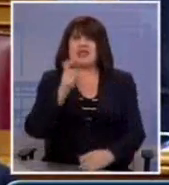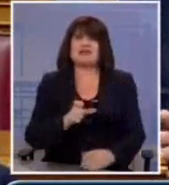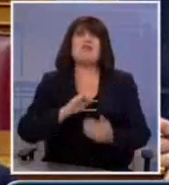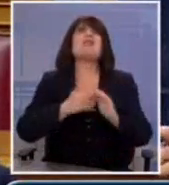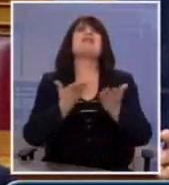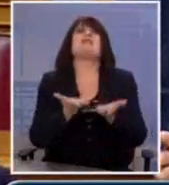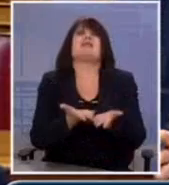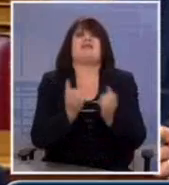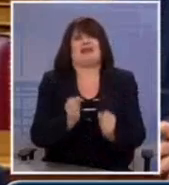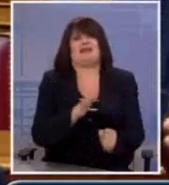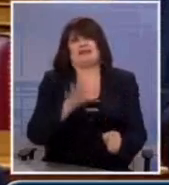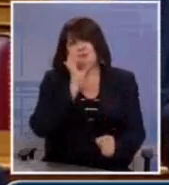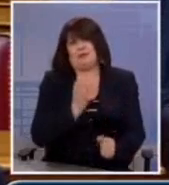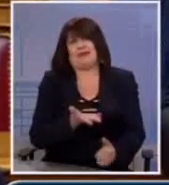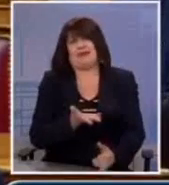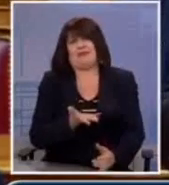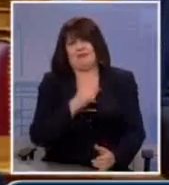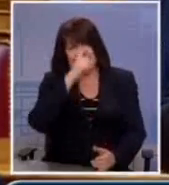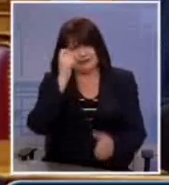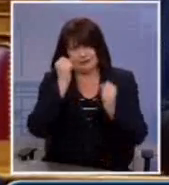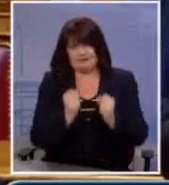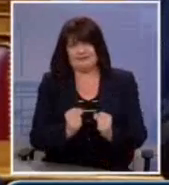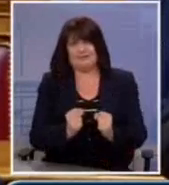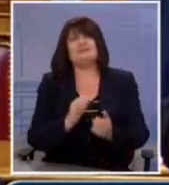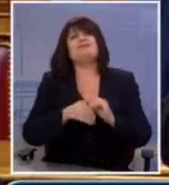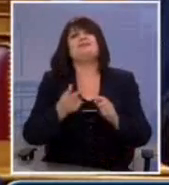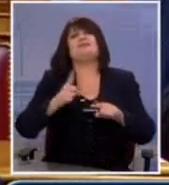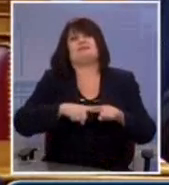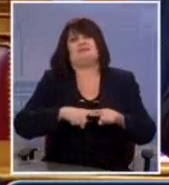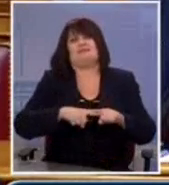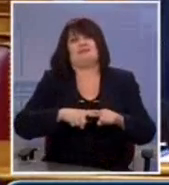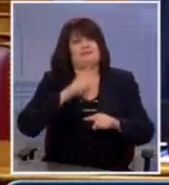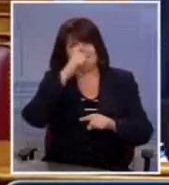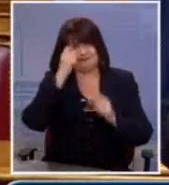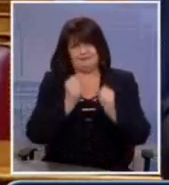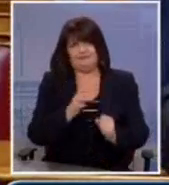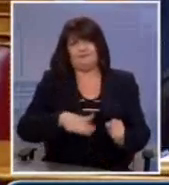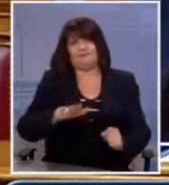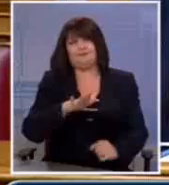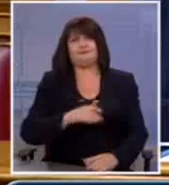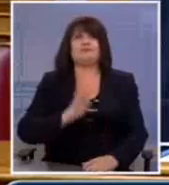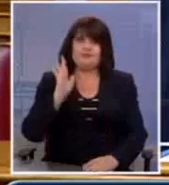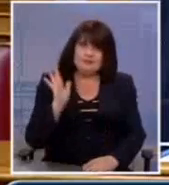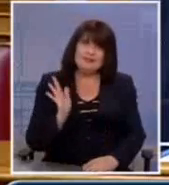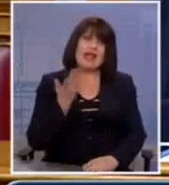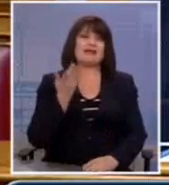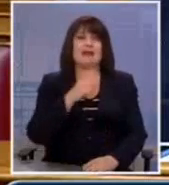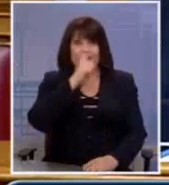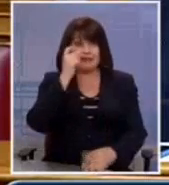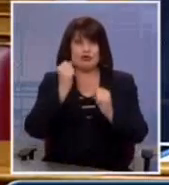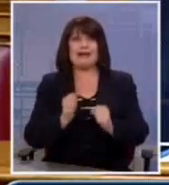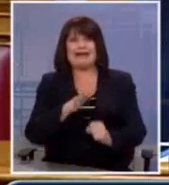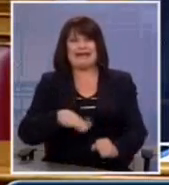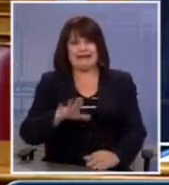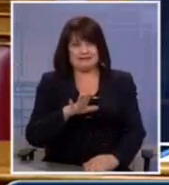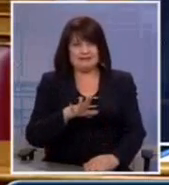σας ενδιαφέρει αυτό. Δεν σας ενδιαφέρει τι θα κάνει η χώρα σε μια δύσκολη κατάσταση. Εάν βρεθεί σε αυτή τη δύσκολη